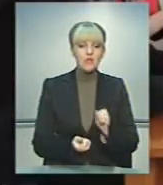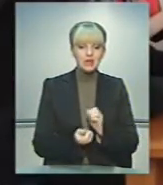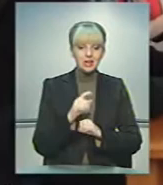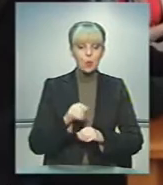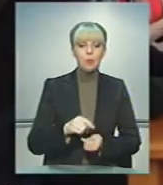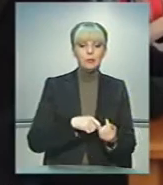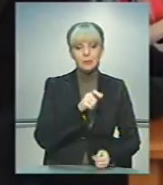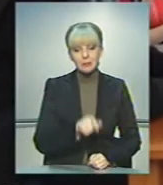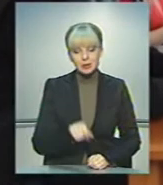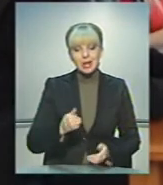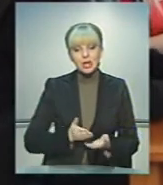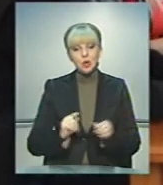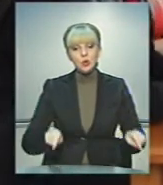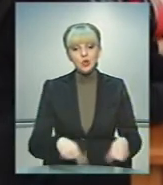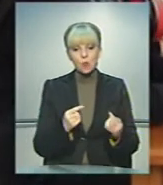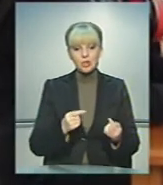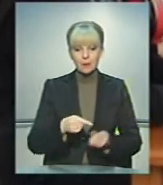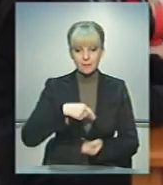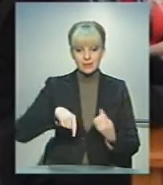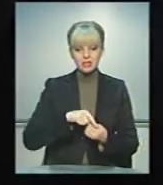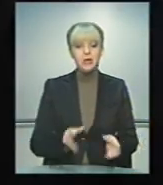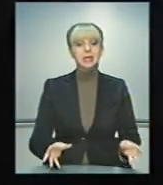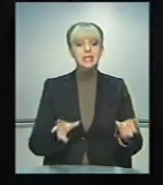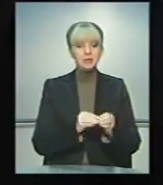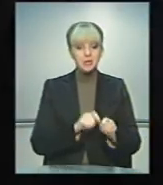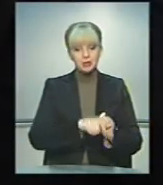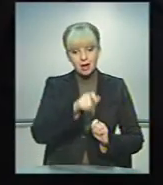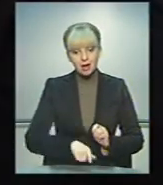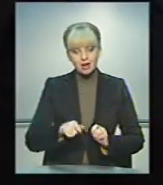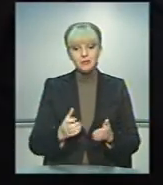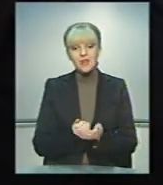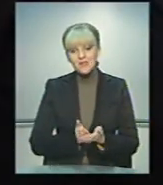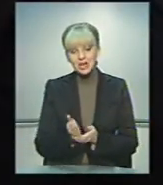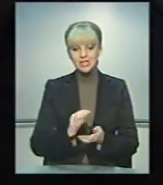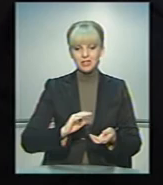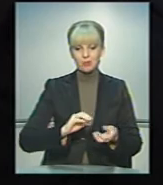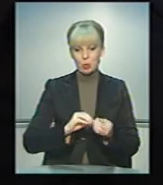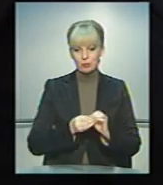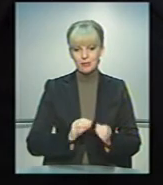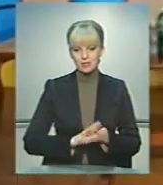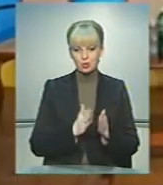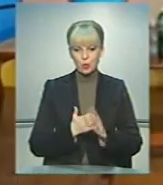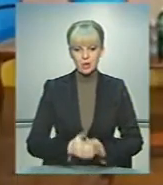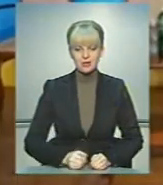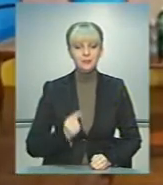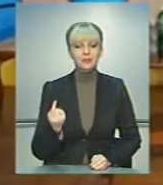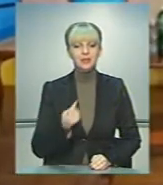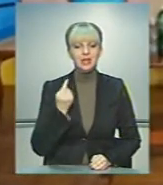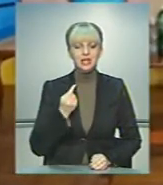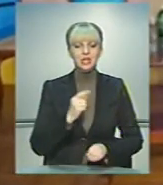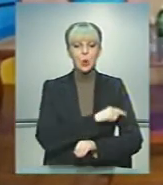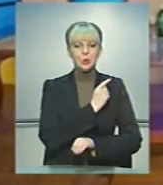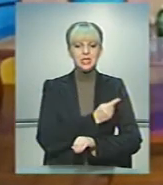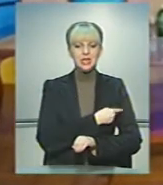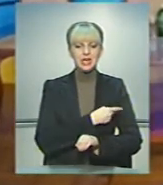виникати у підприємців на шляху створення бізнесу, і спільно з експертами знайти вихід із проблемних ситуацій. Єдиною рушійною